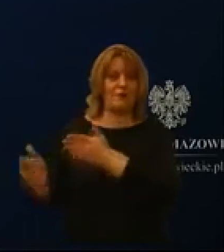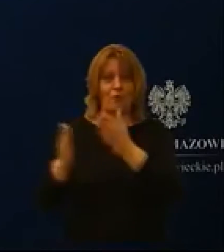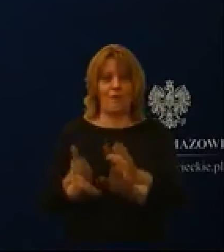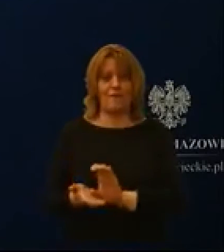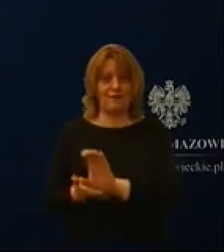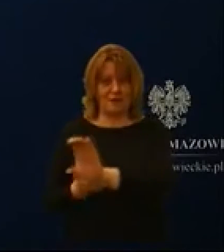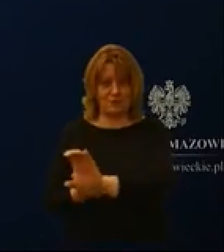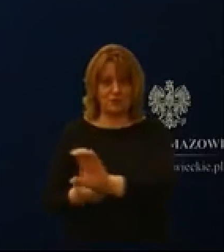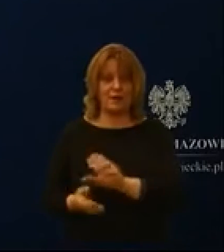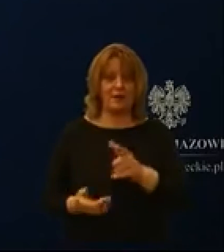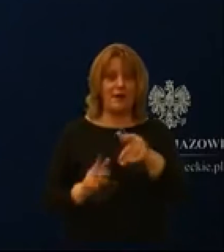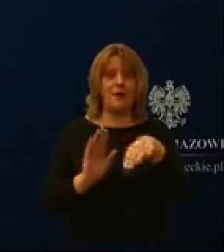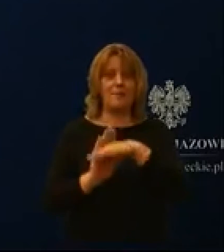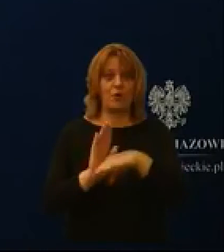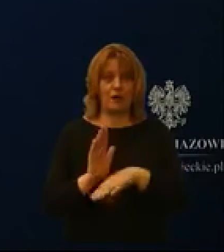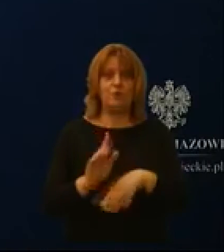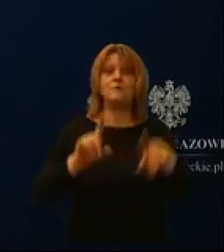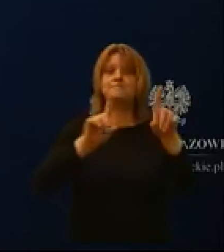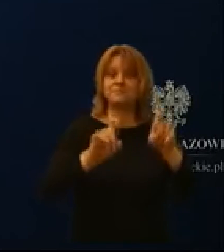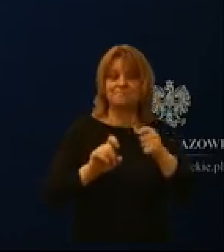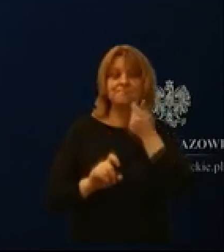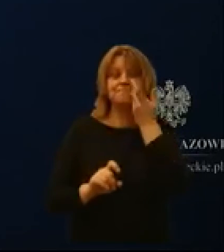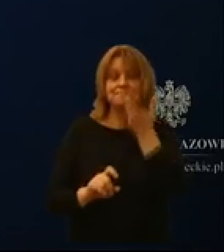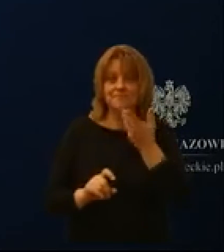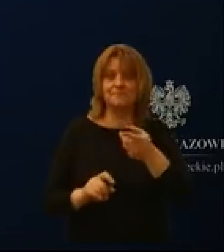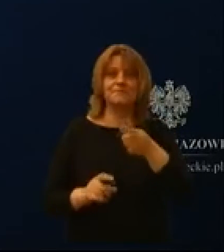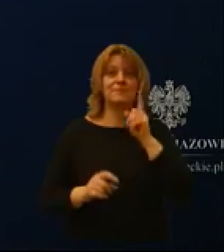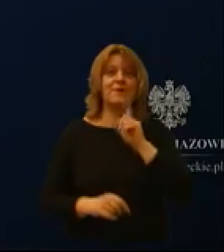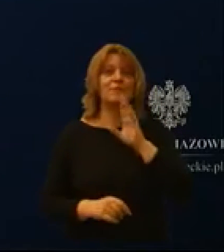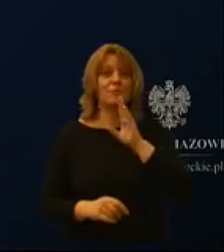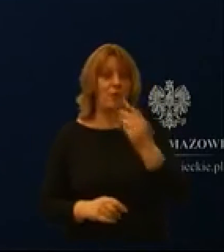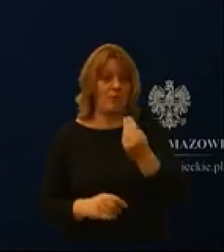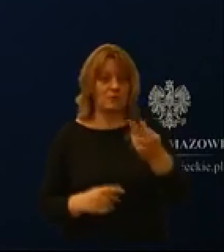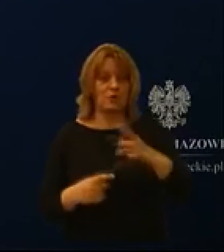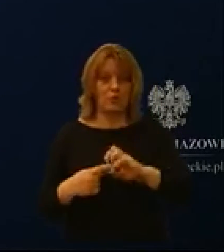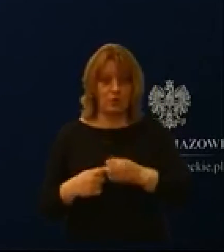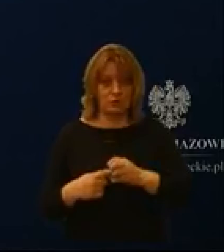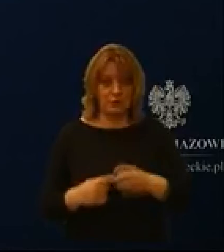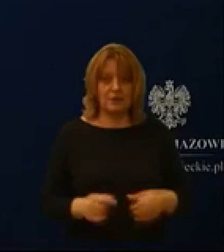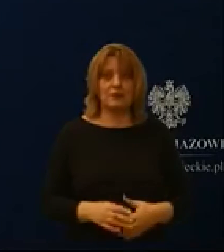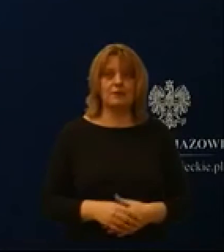tego programu, rozpocznie się na dniach, prawdopodobnie jeszcze w grudniu.